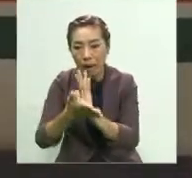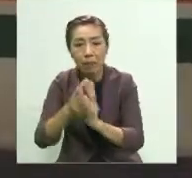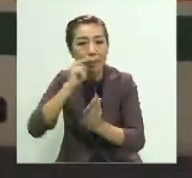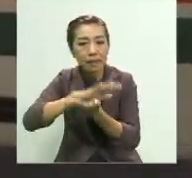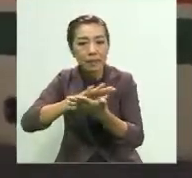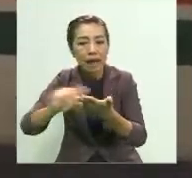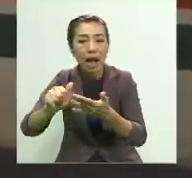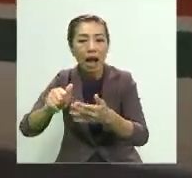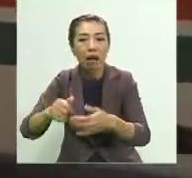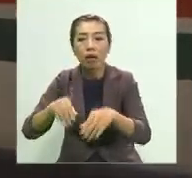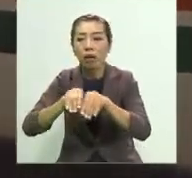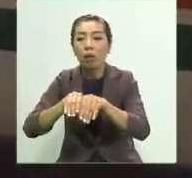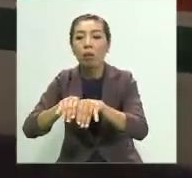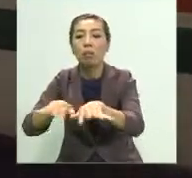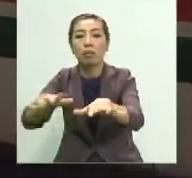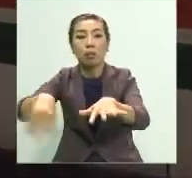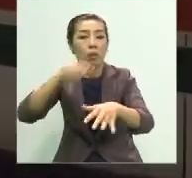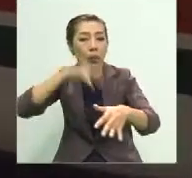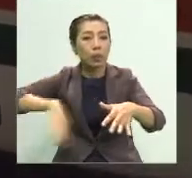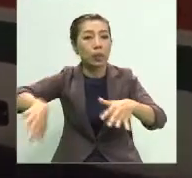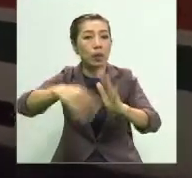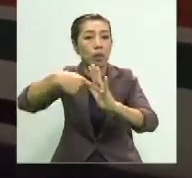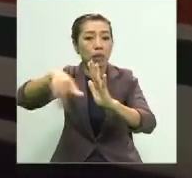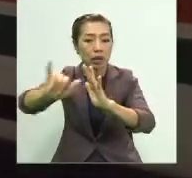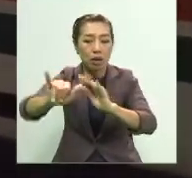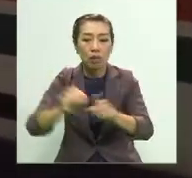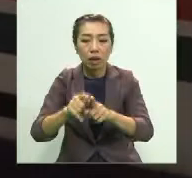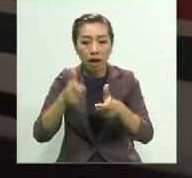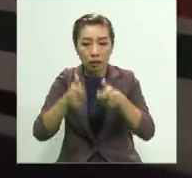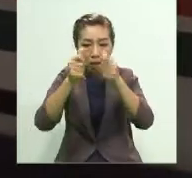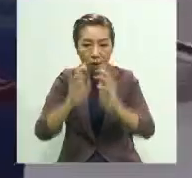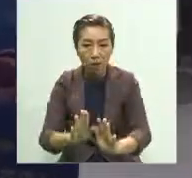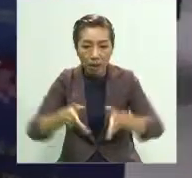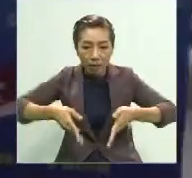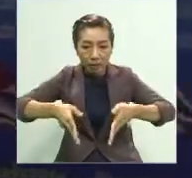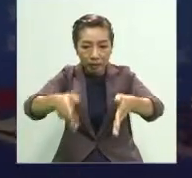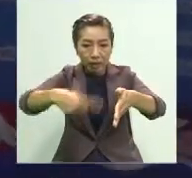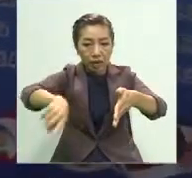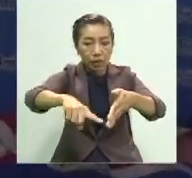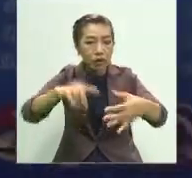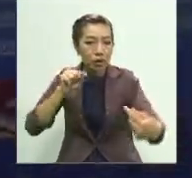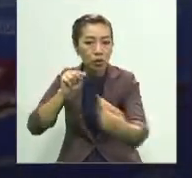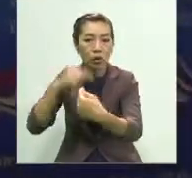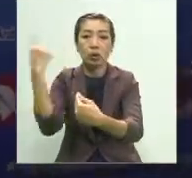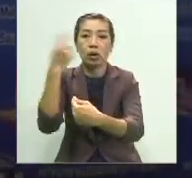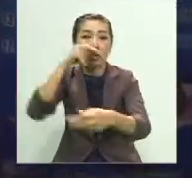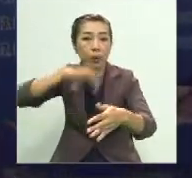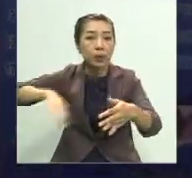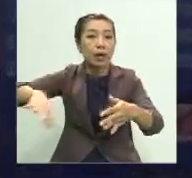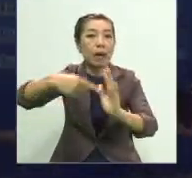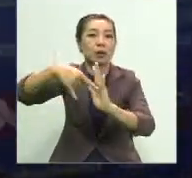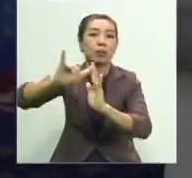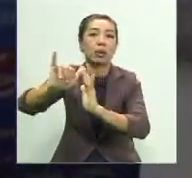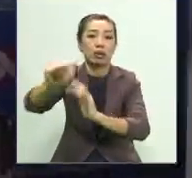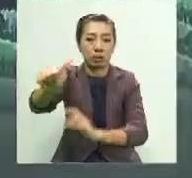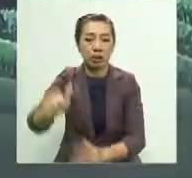าและการออกศึกษาออกแบบถนนนะครับเพื่อส่งเสริมการท่องเที่ยวเพื่อพัฒนากว้านพะเยาอย่างยั่งยืนด้วยครับขณะ